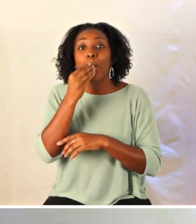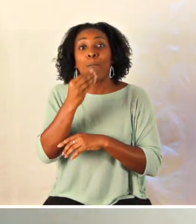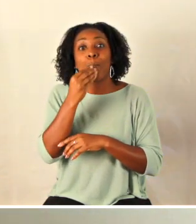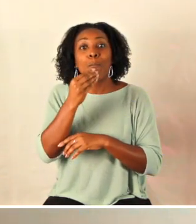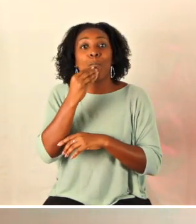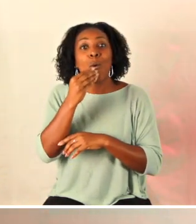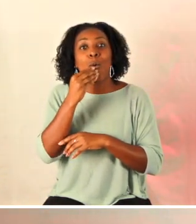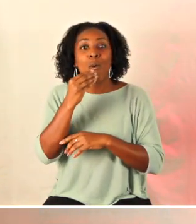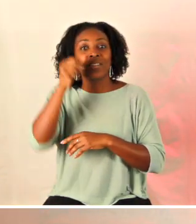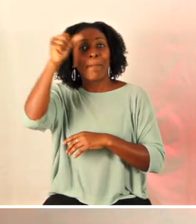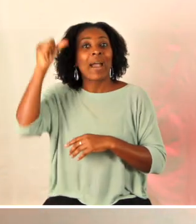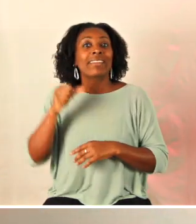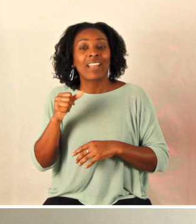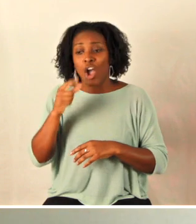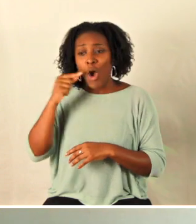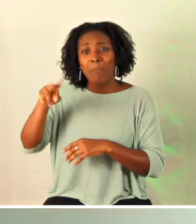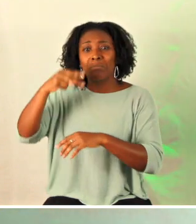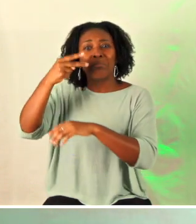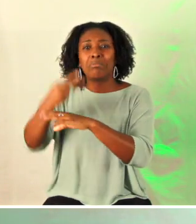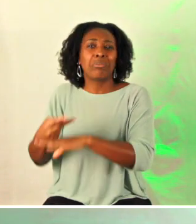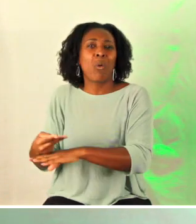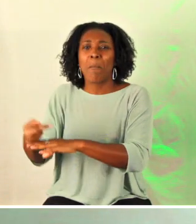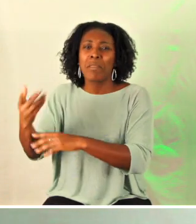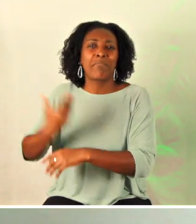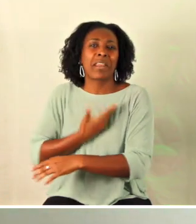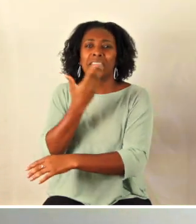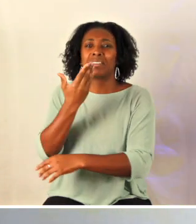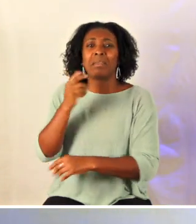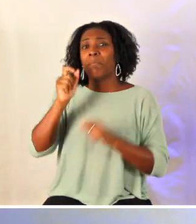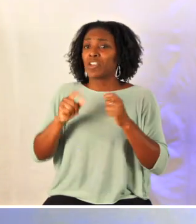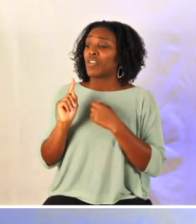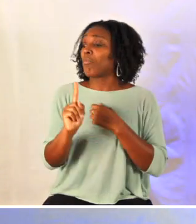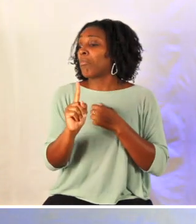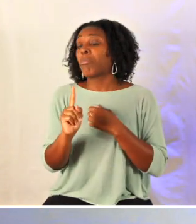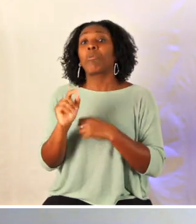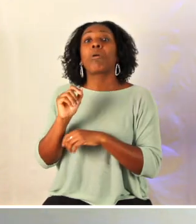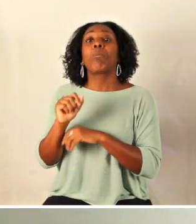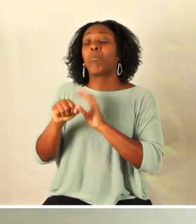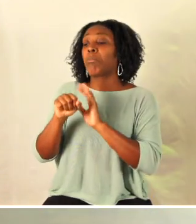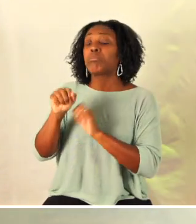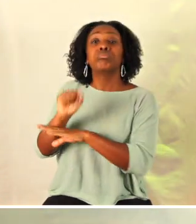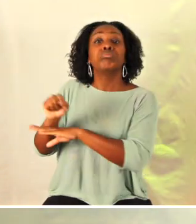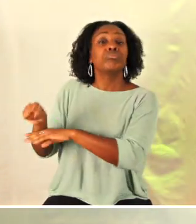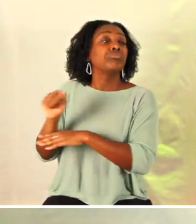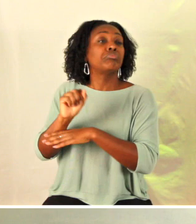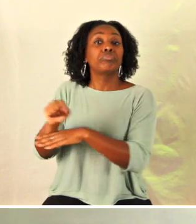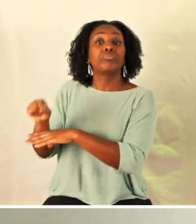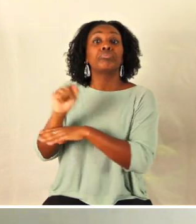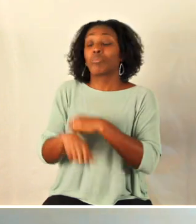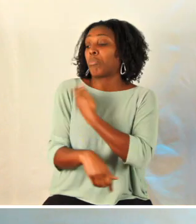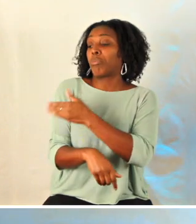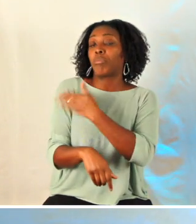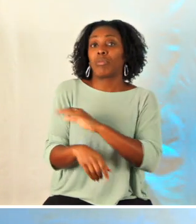été agressé, qui est dans un ravin. Tout le monde passe à côté de lui et tout le monde passe outre. Mais lui, la Bible nous dit qu'il fut